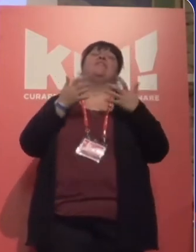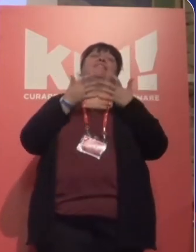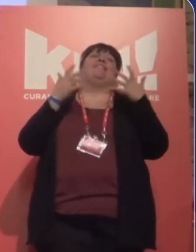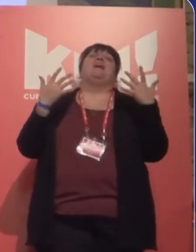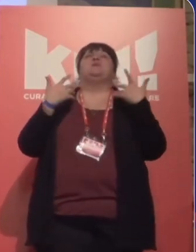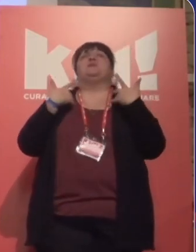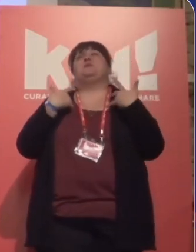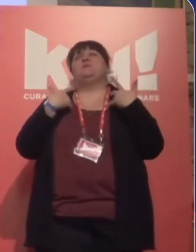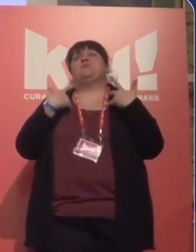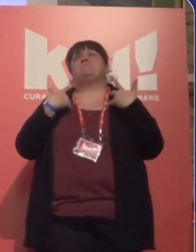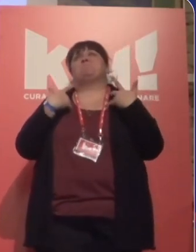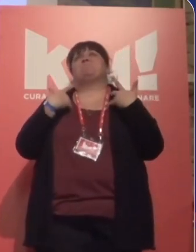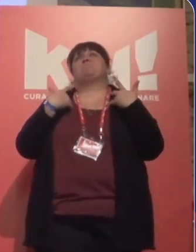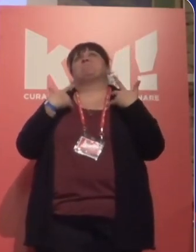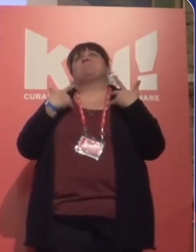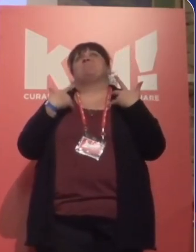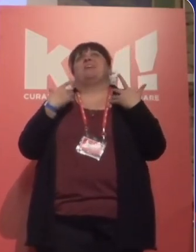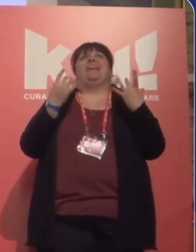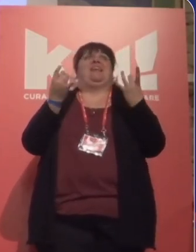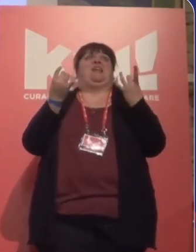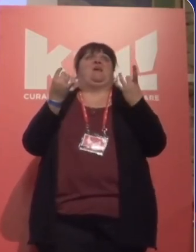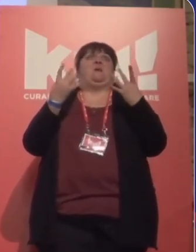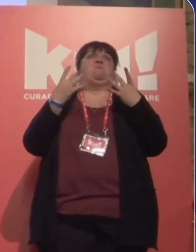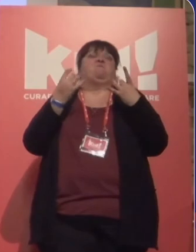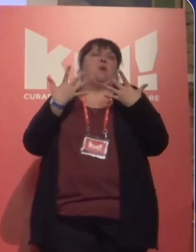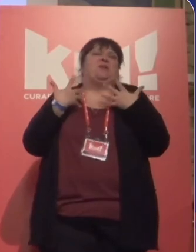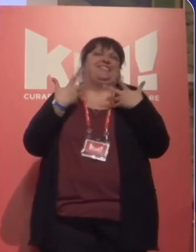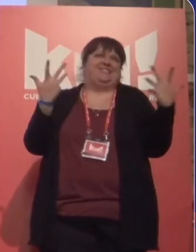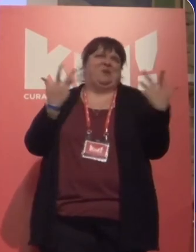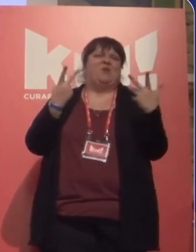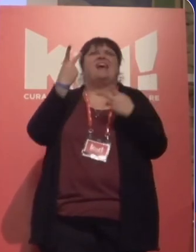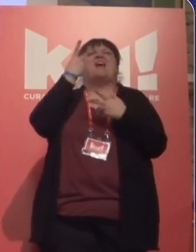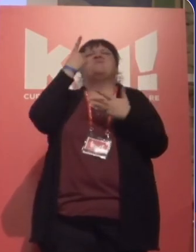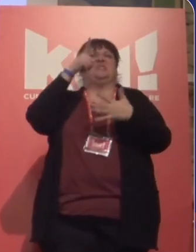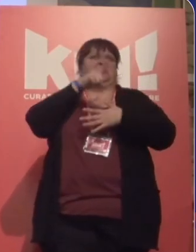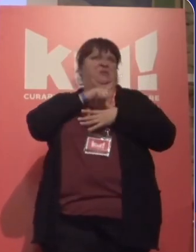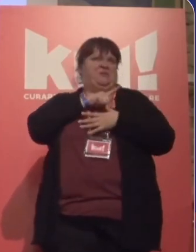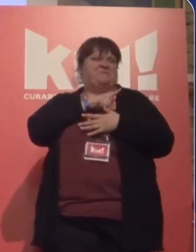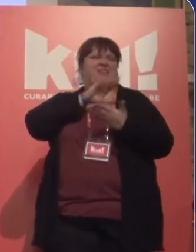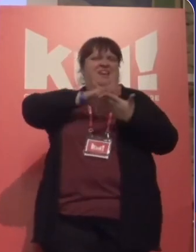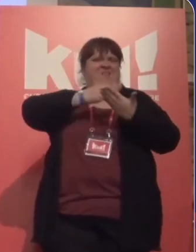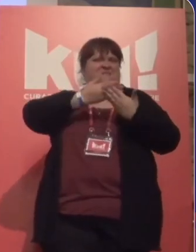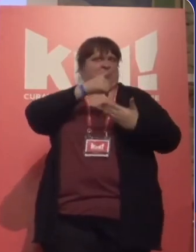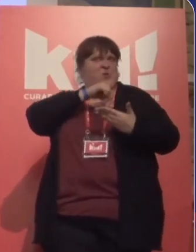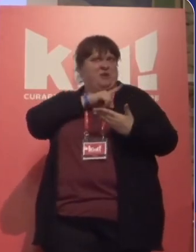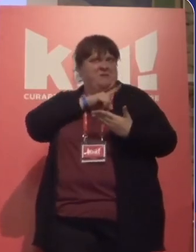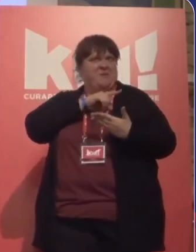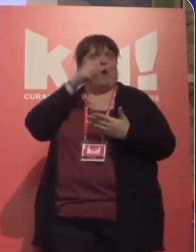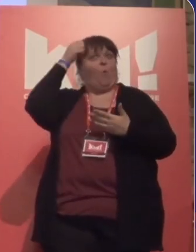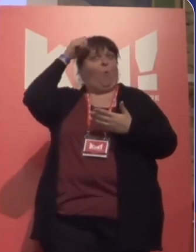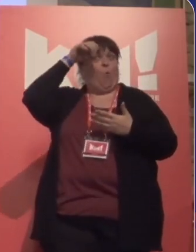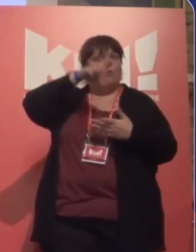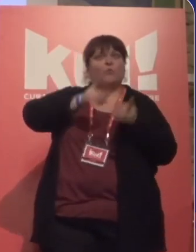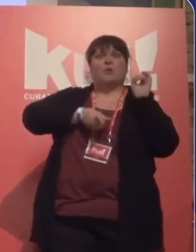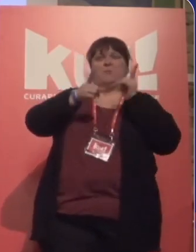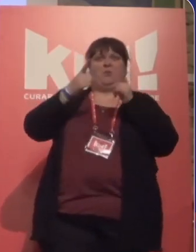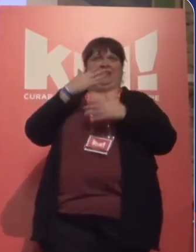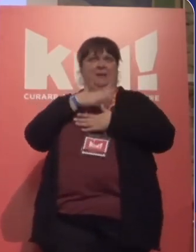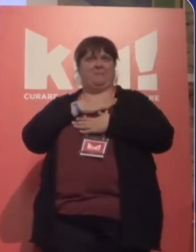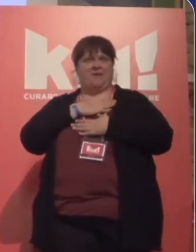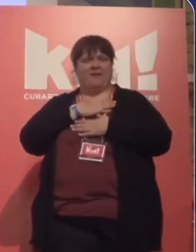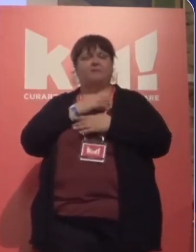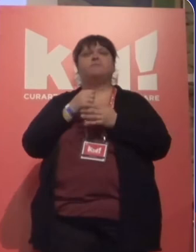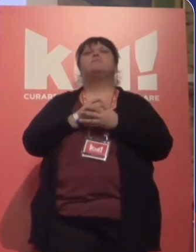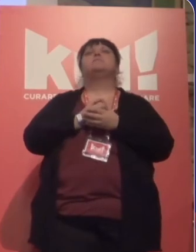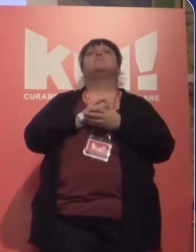altro lo dicessi dalla mia visione valoriale culturale e politica il primo titolo siamo arrivati